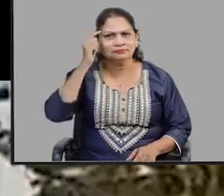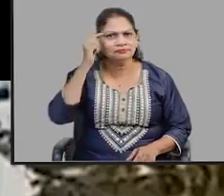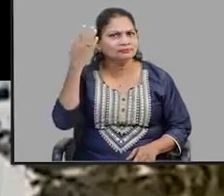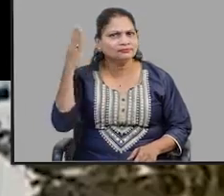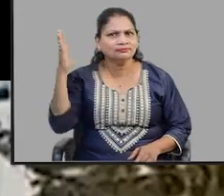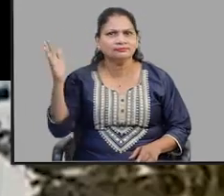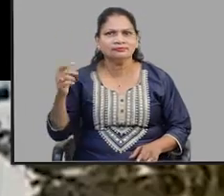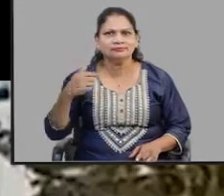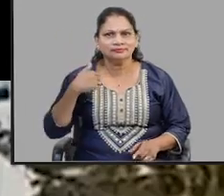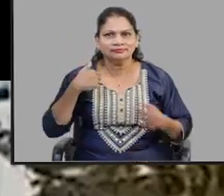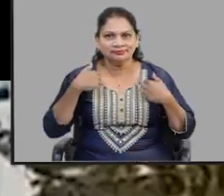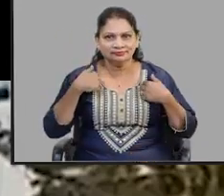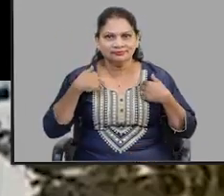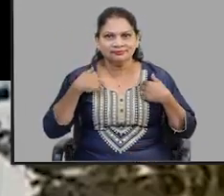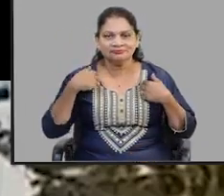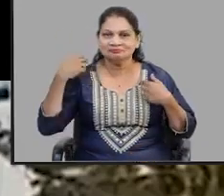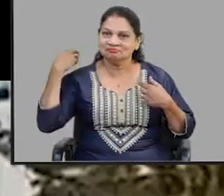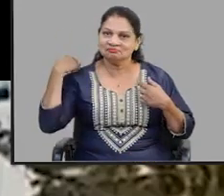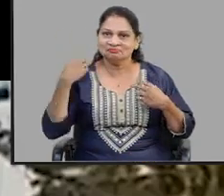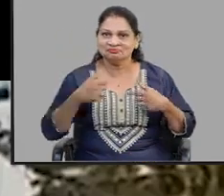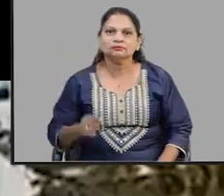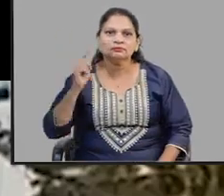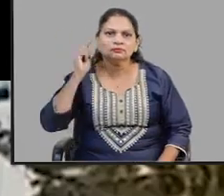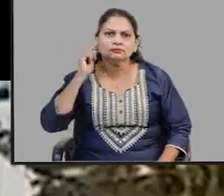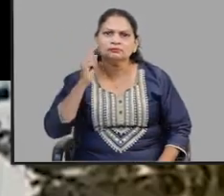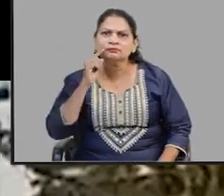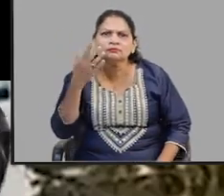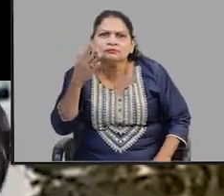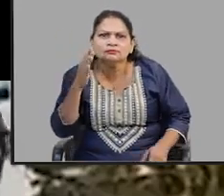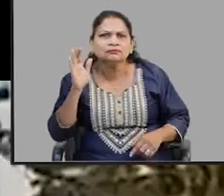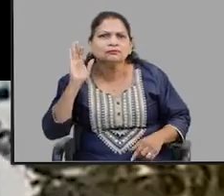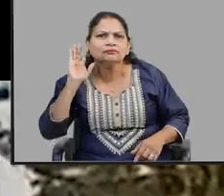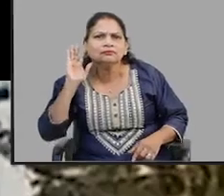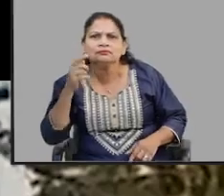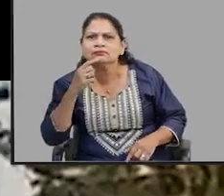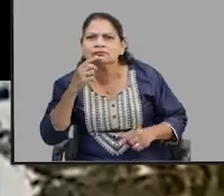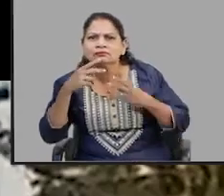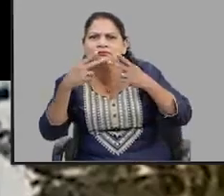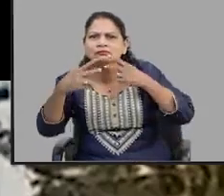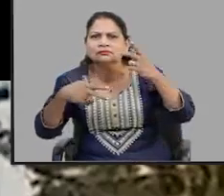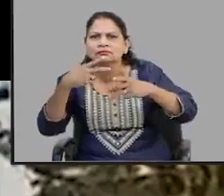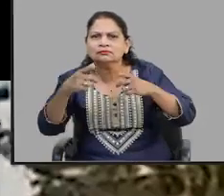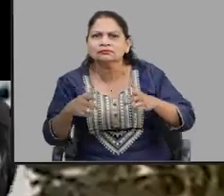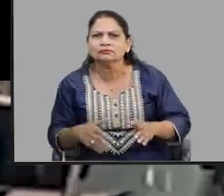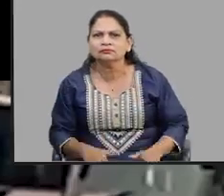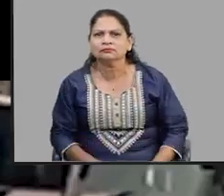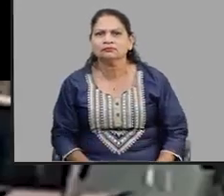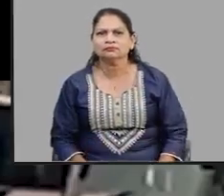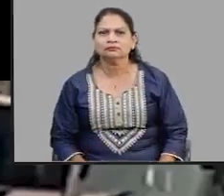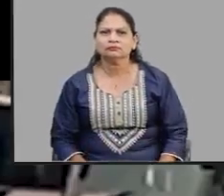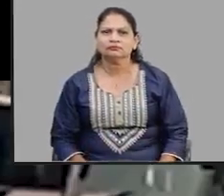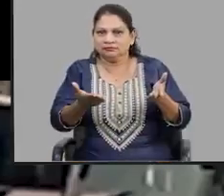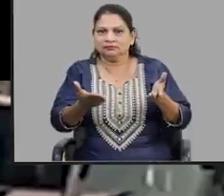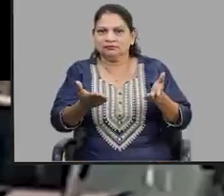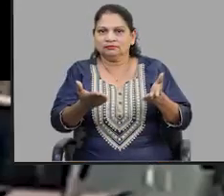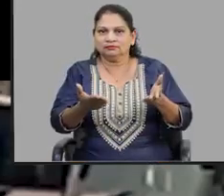हमारे क्या अधिकार है। हियरिंग इम्पेयर्ड आस्किंग इंटेलेक्चुअली डिसेबल्ड टू स्पीक अगेन एज ही डिडंट हियर। आइला, इससे तो कोई सुनाई भी नहीं देता,